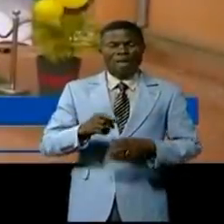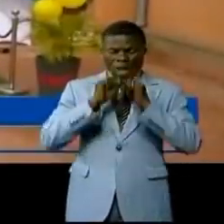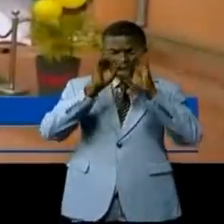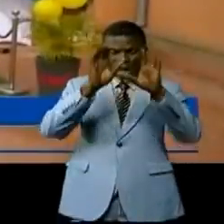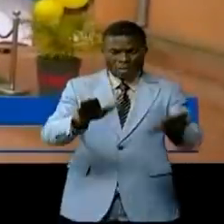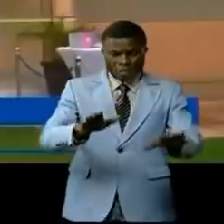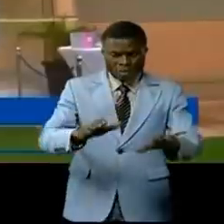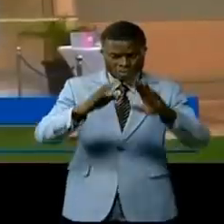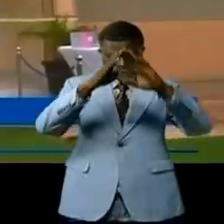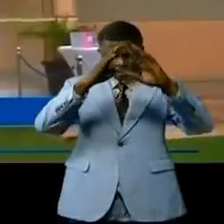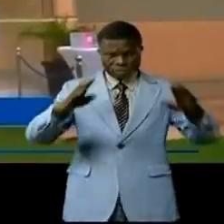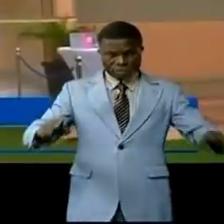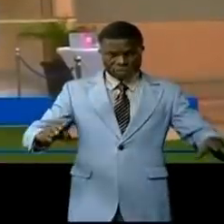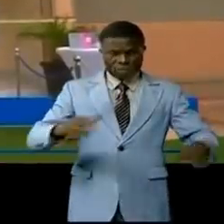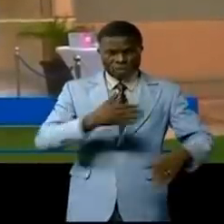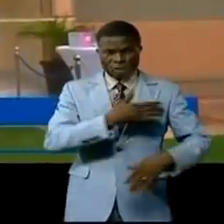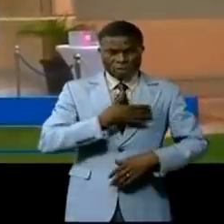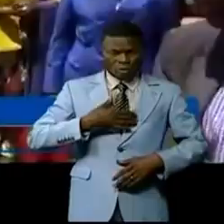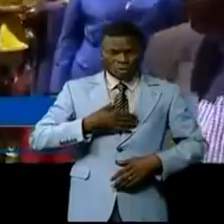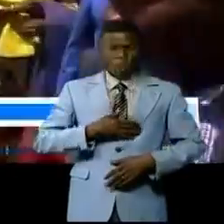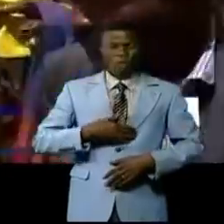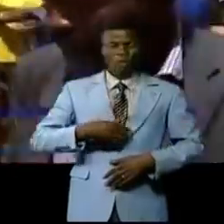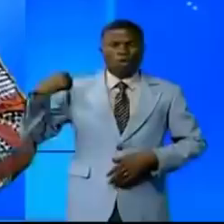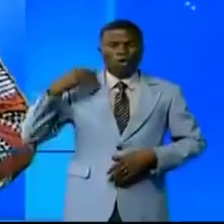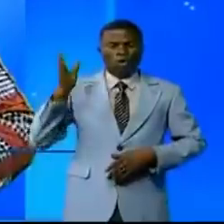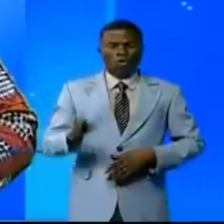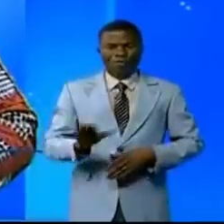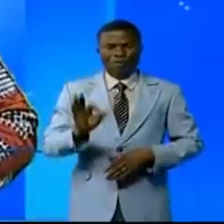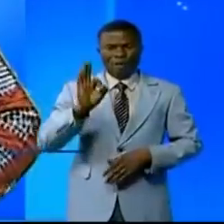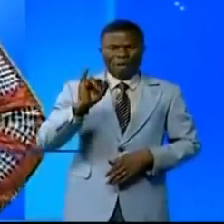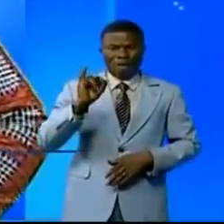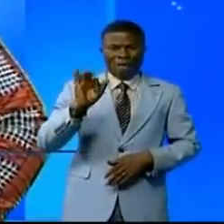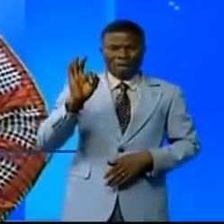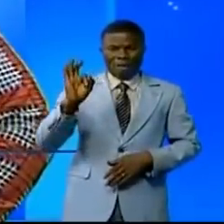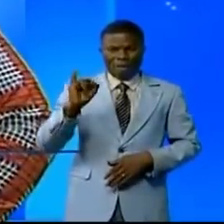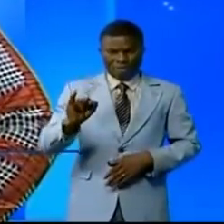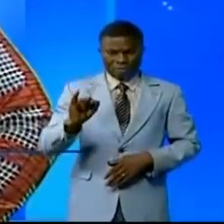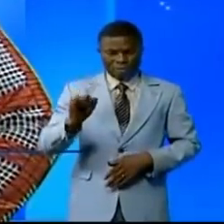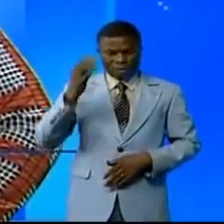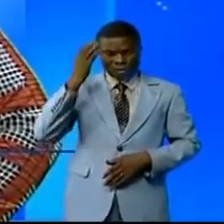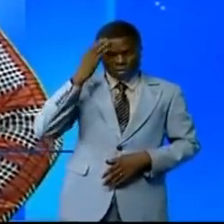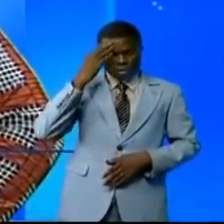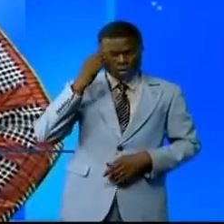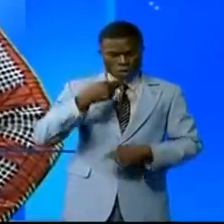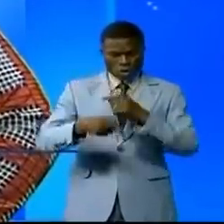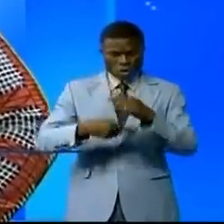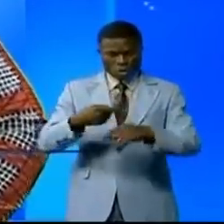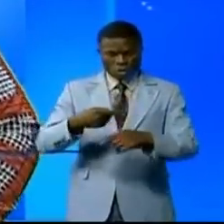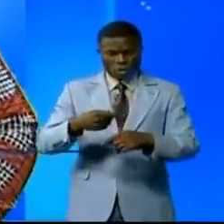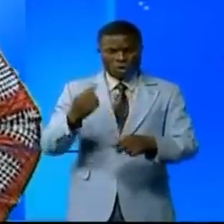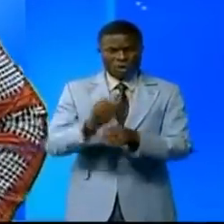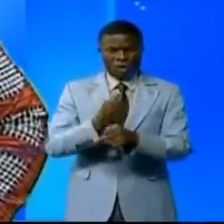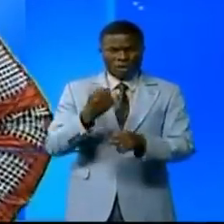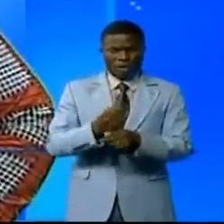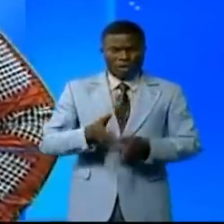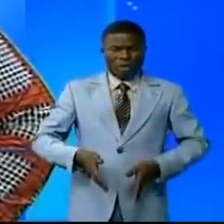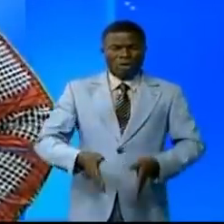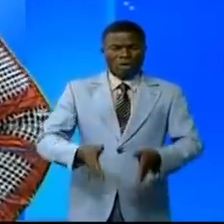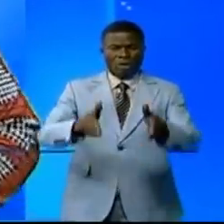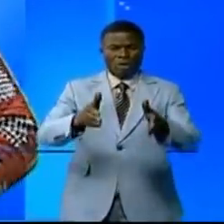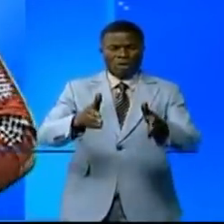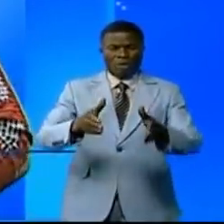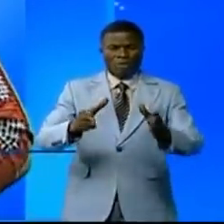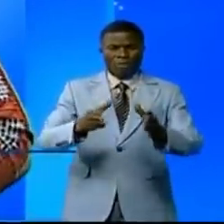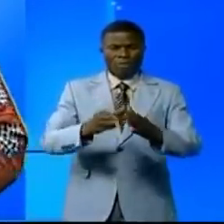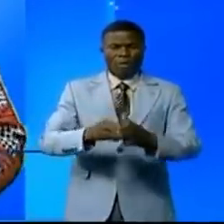des bâtiments au nom de Fifimasuka Saini. Nous apprenons le démarrage des travaux routiers par